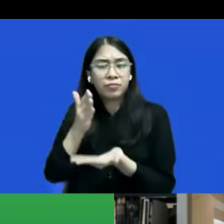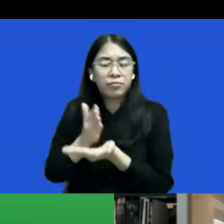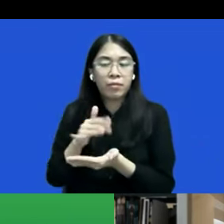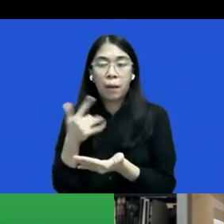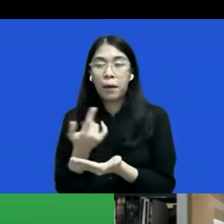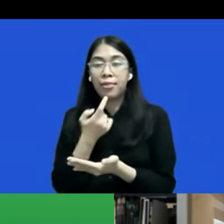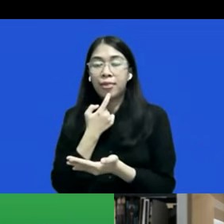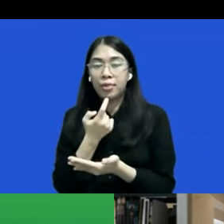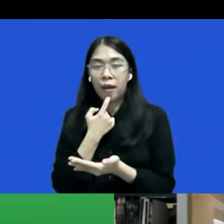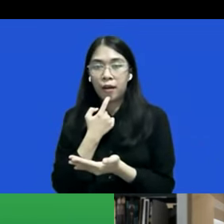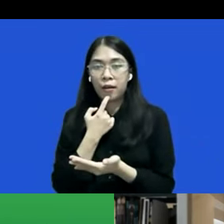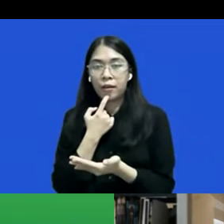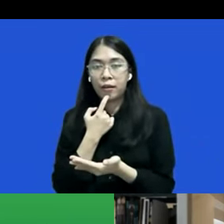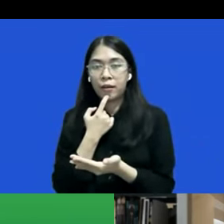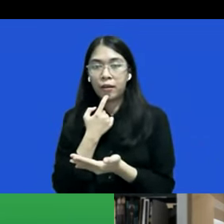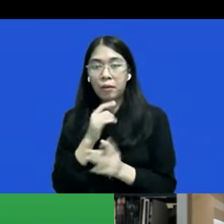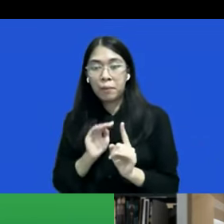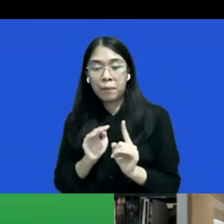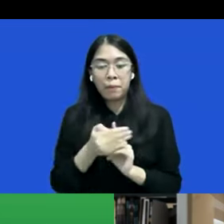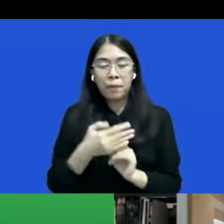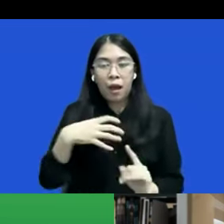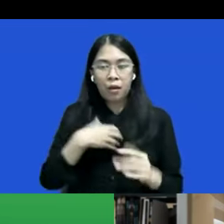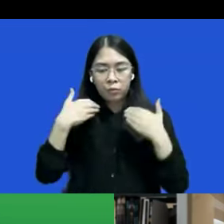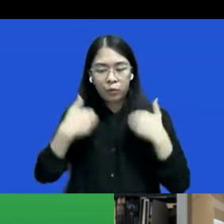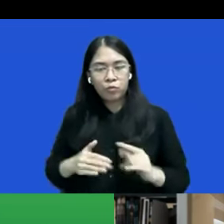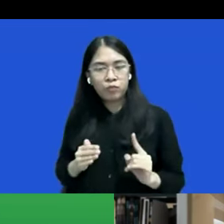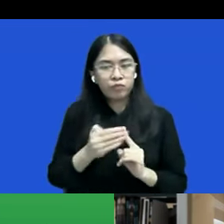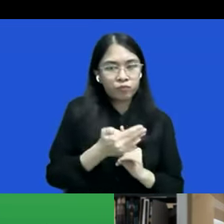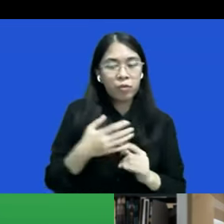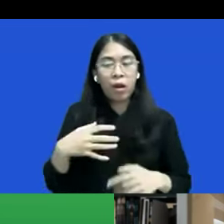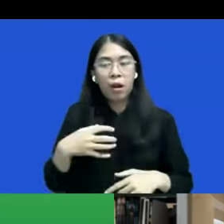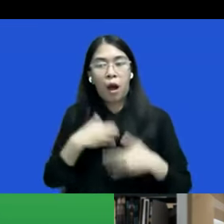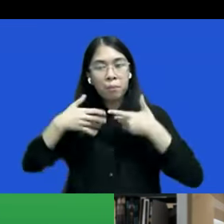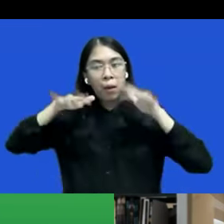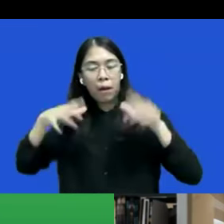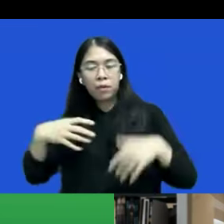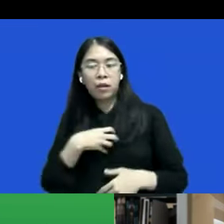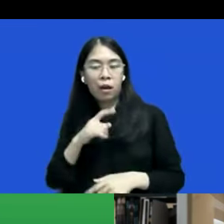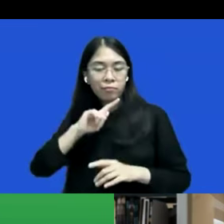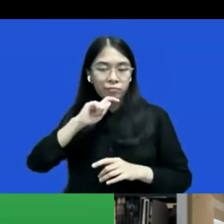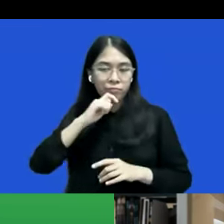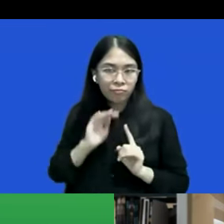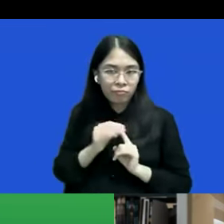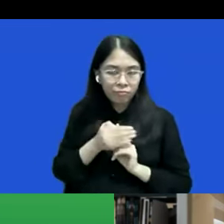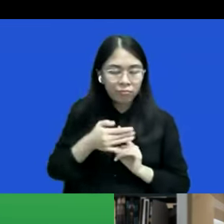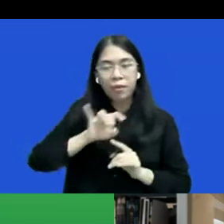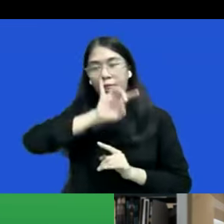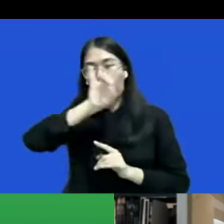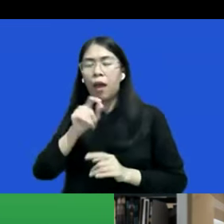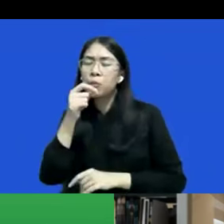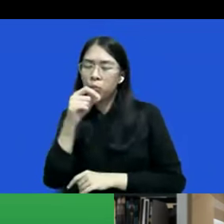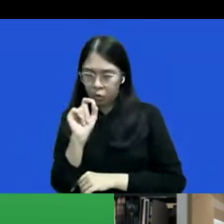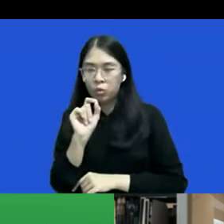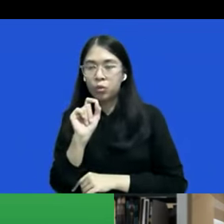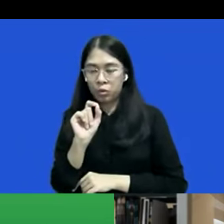dengan perlindungan terhadap hak asasi manusia, hak atas kebebasan, hak atas privacy dan lain sebagainya. Jadi betul Mas